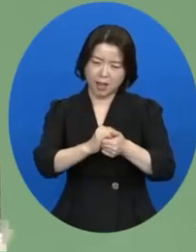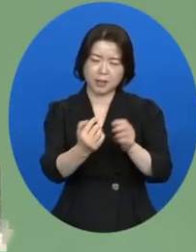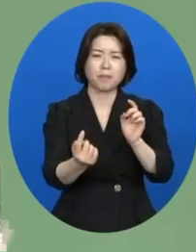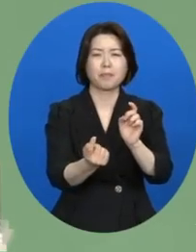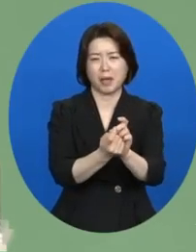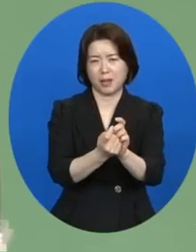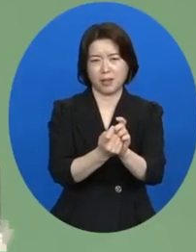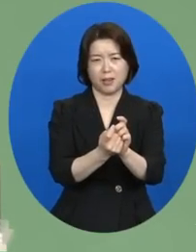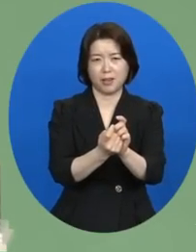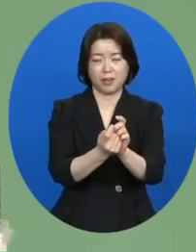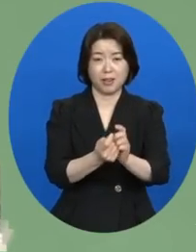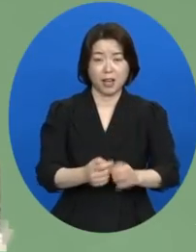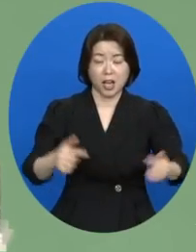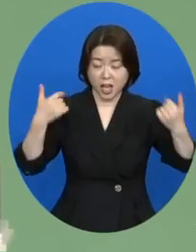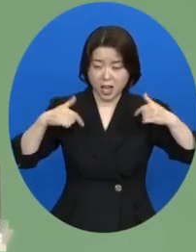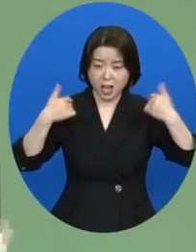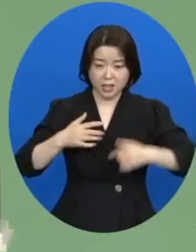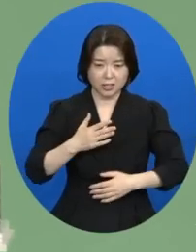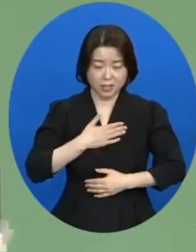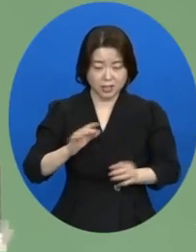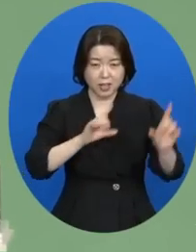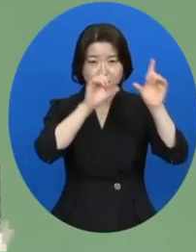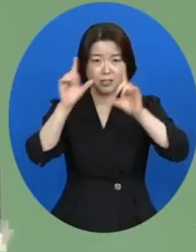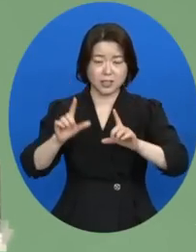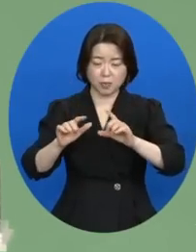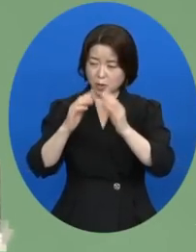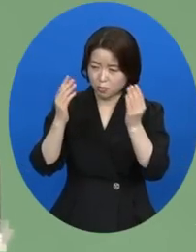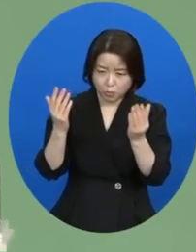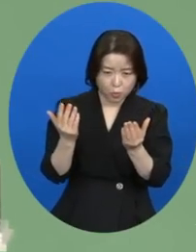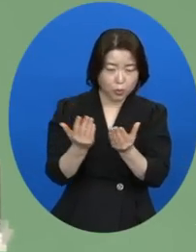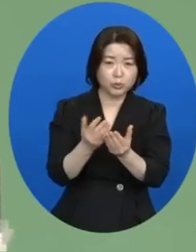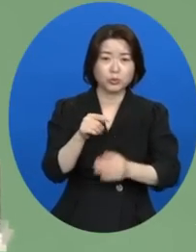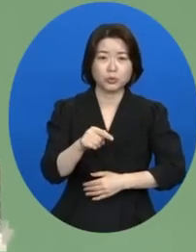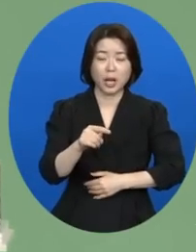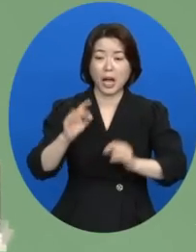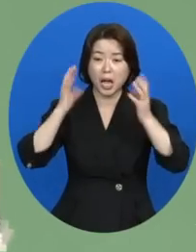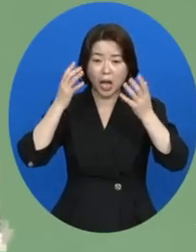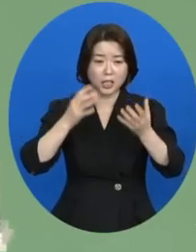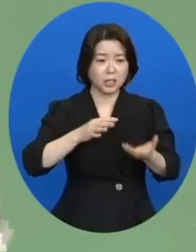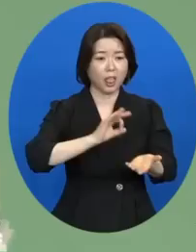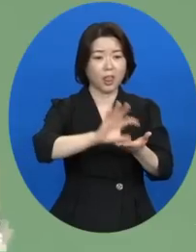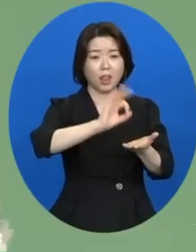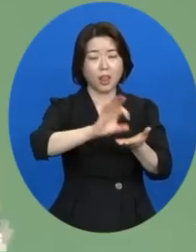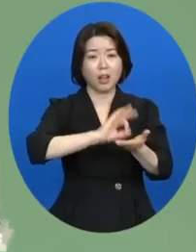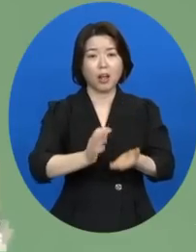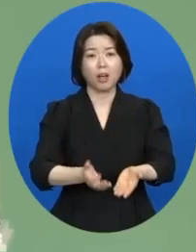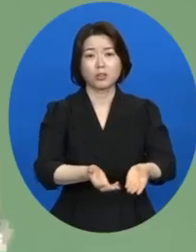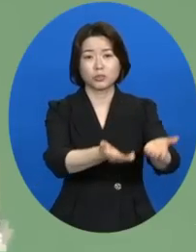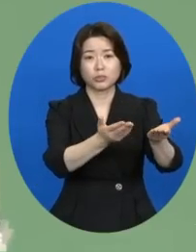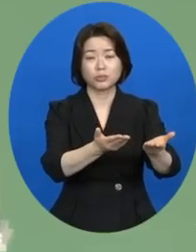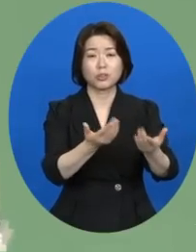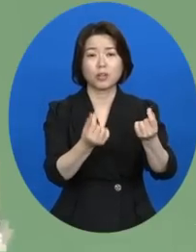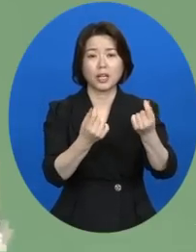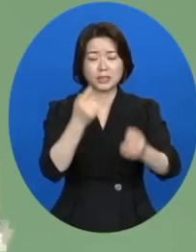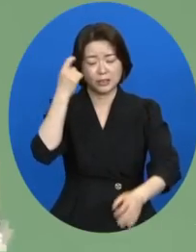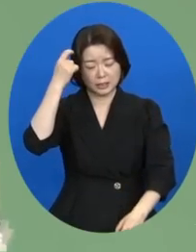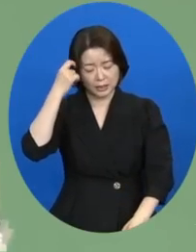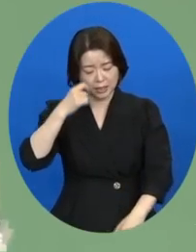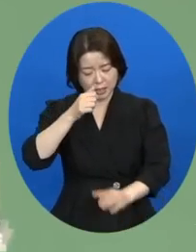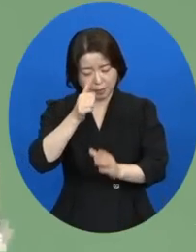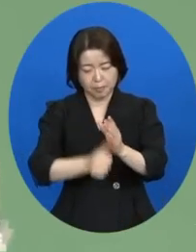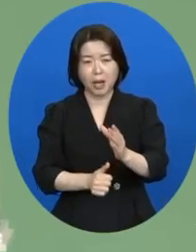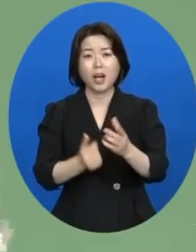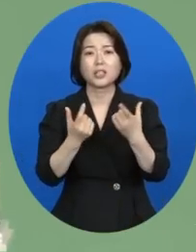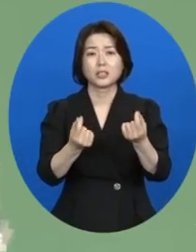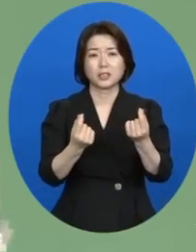부딪히고 늘 내 삶의 전부가 아이들에게 소비되는 것 같은 생각에 잠기는